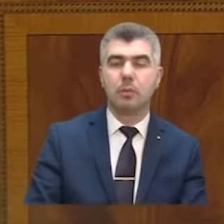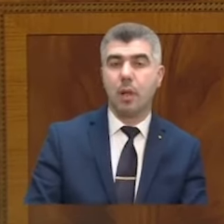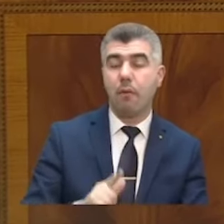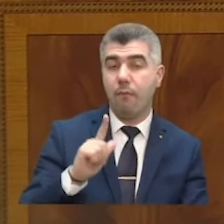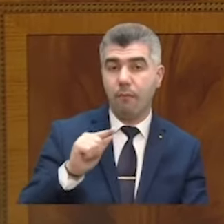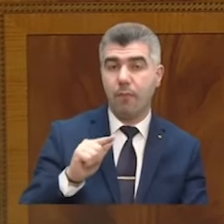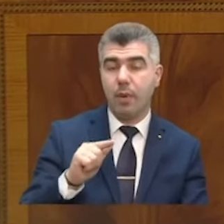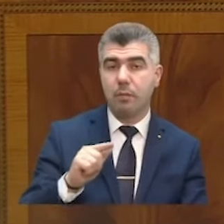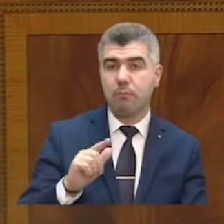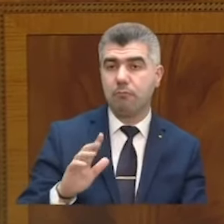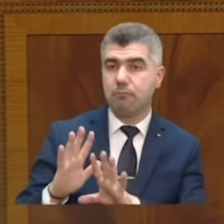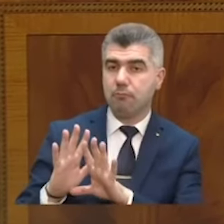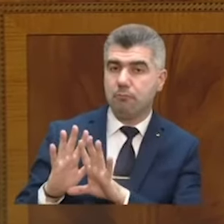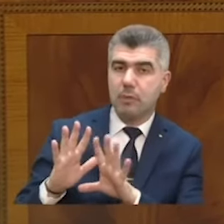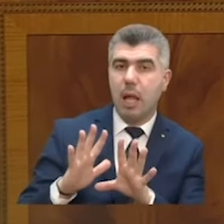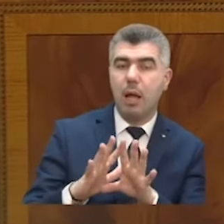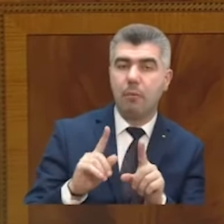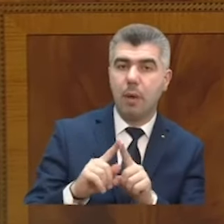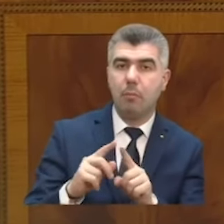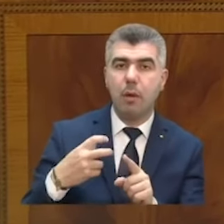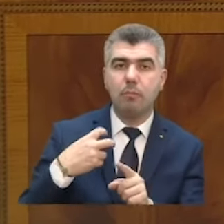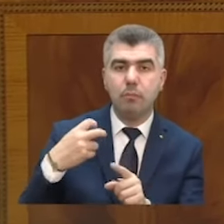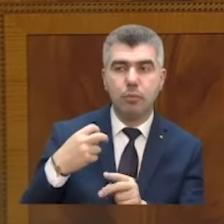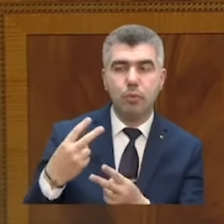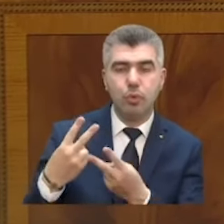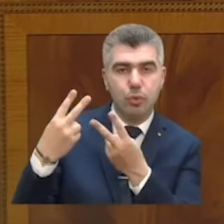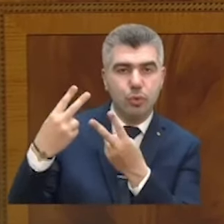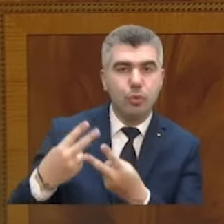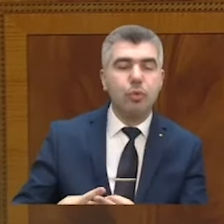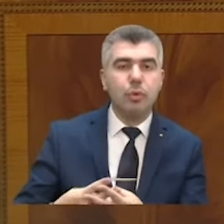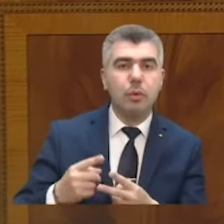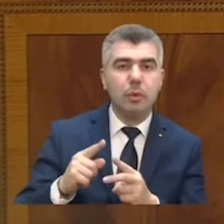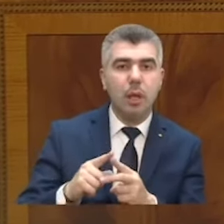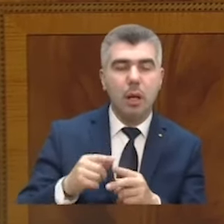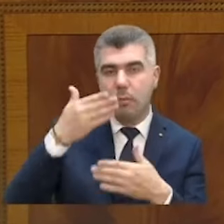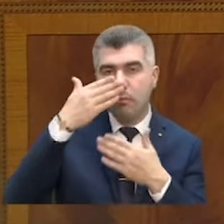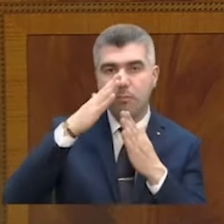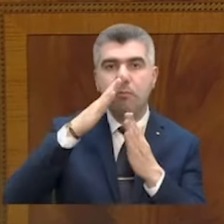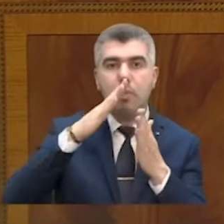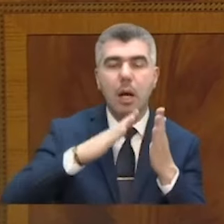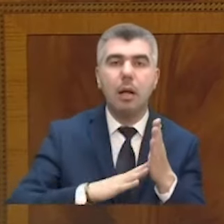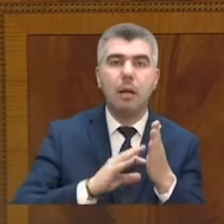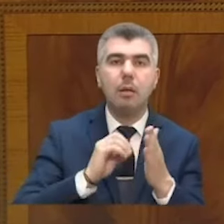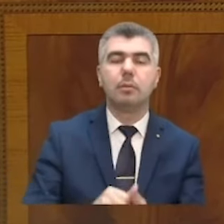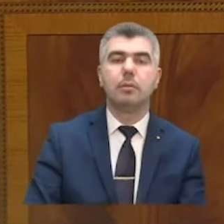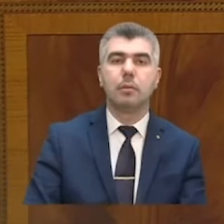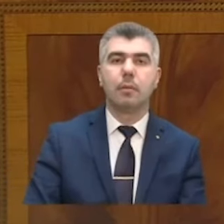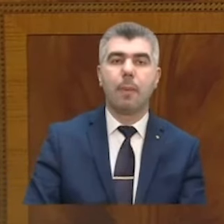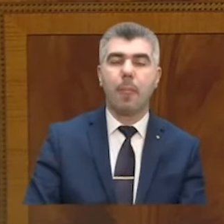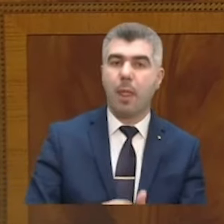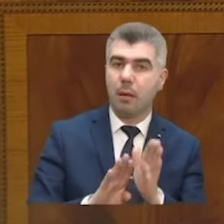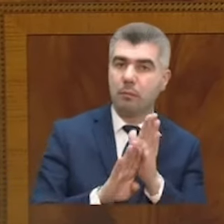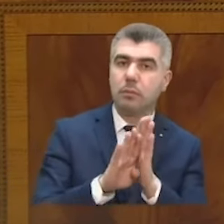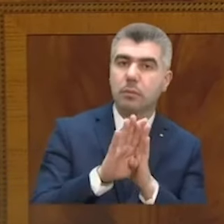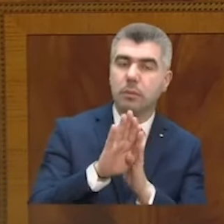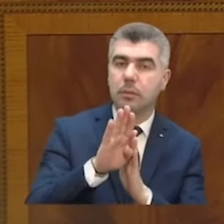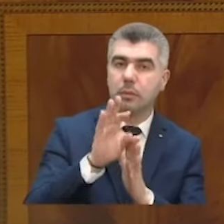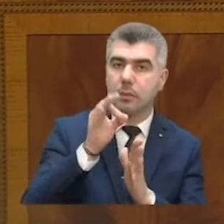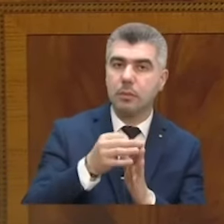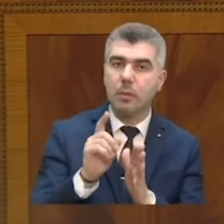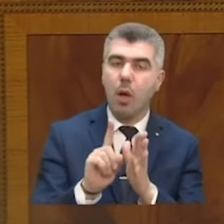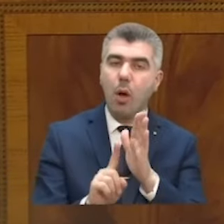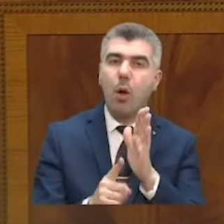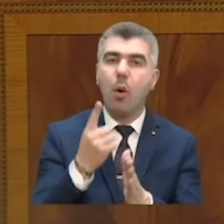تدفق الاستثمارات الأجنبية المباشرة على المملكة التي حققت تطورا مهما منذ